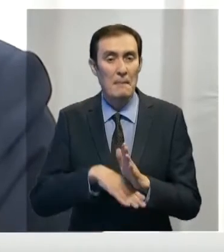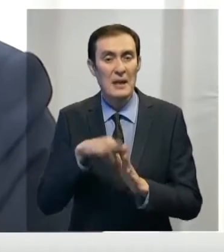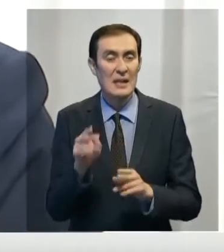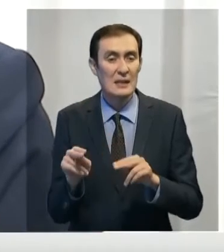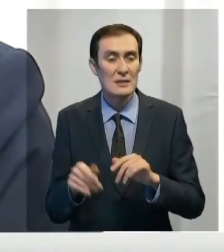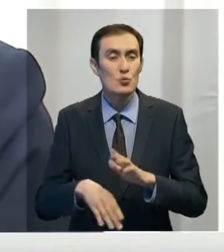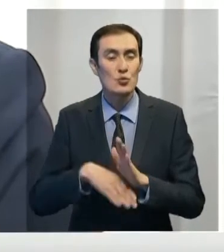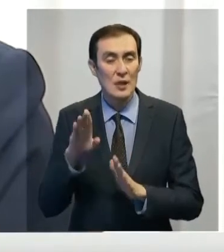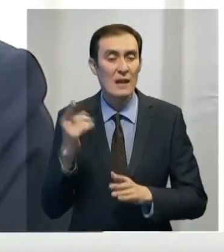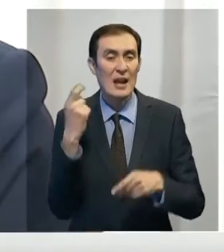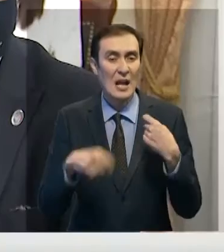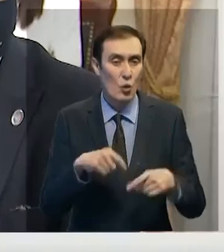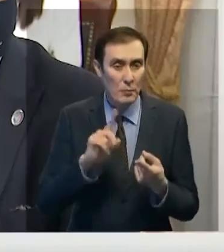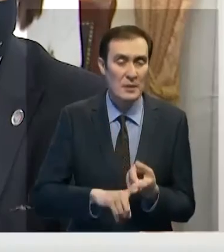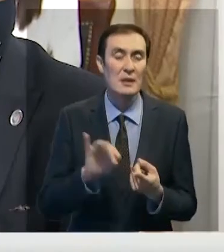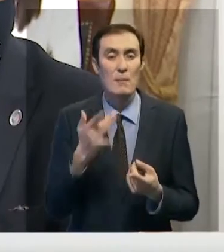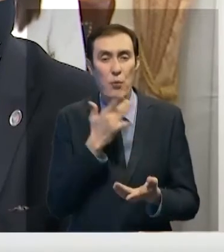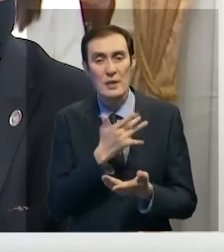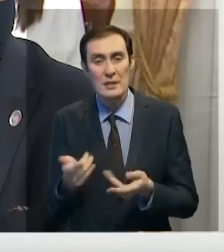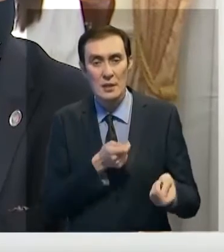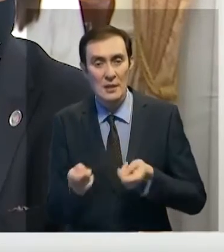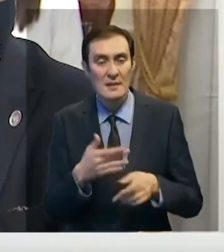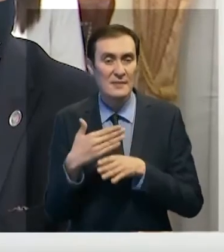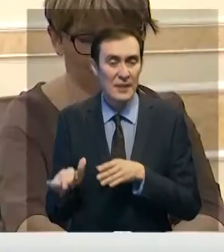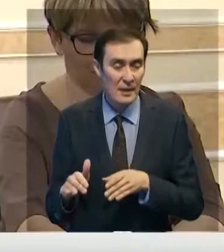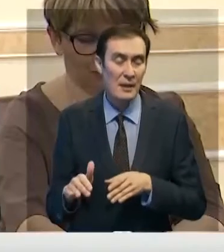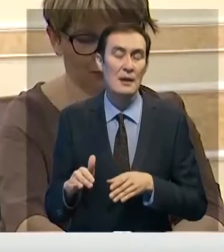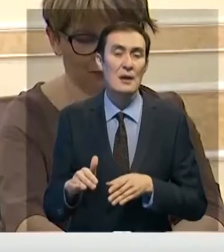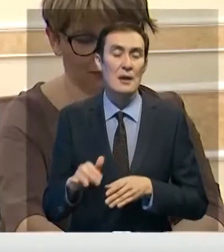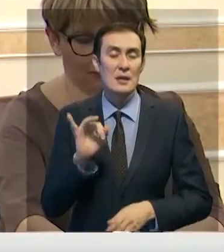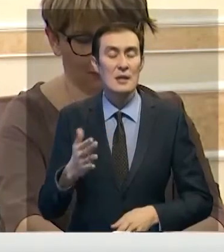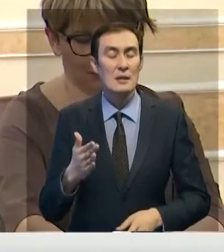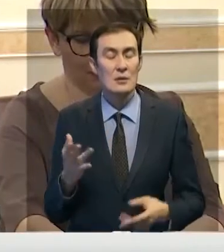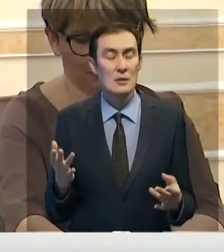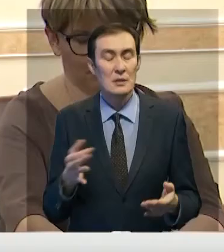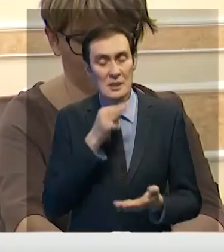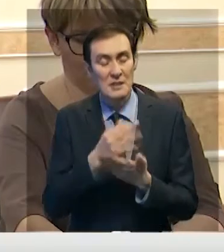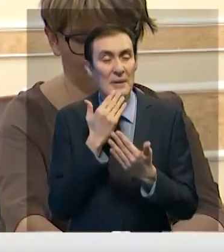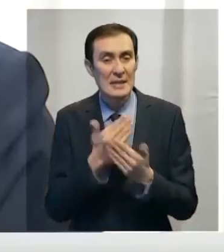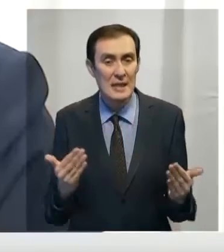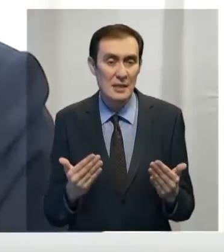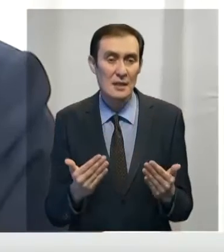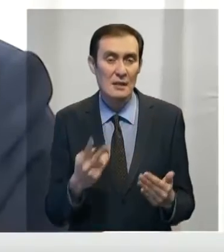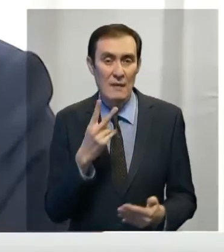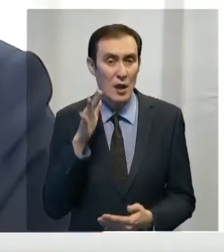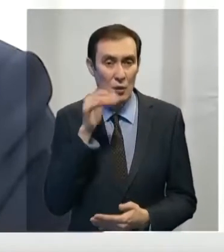как в экономической, так и политической сферах. И нужно сказать, что за последние пару